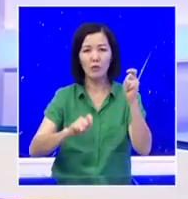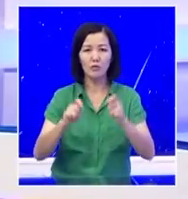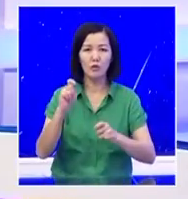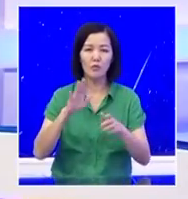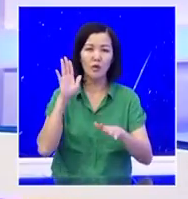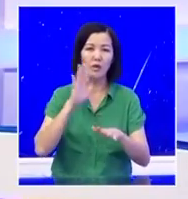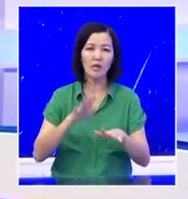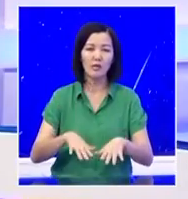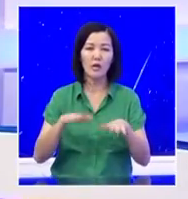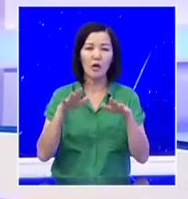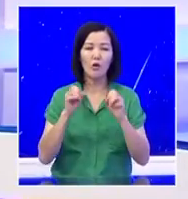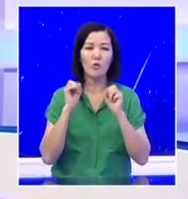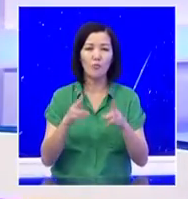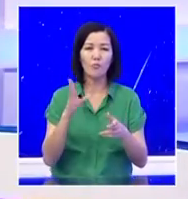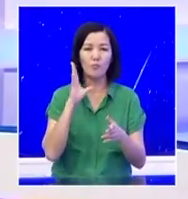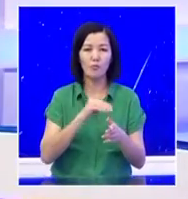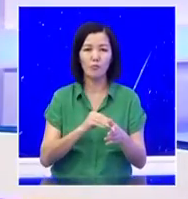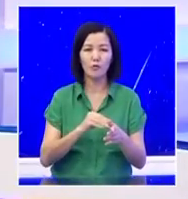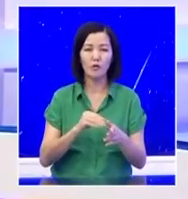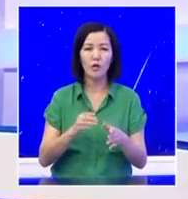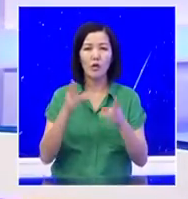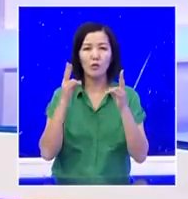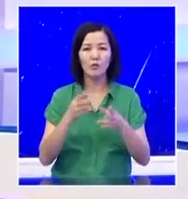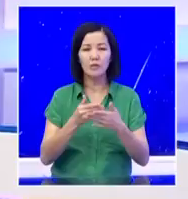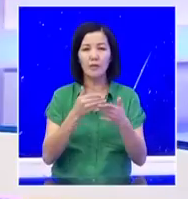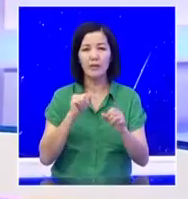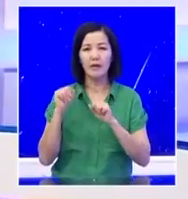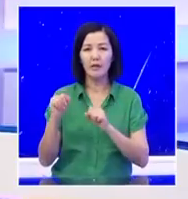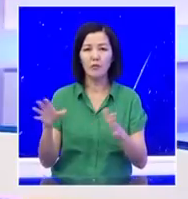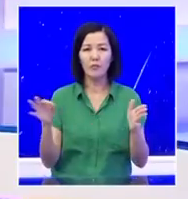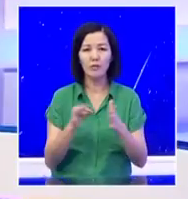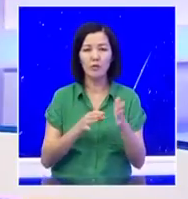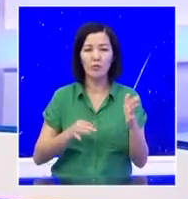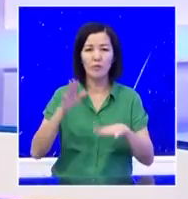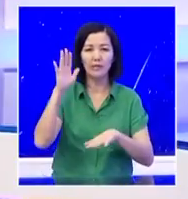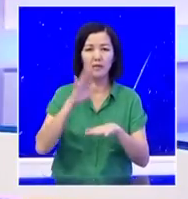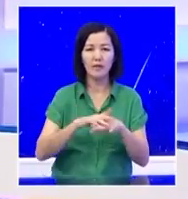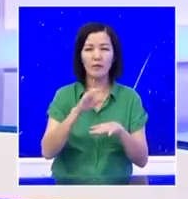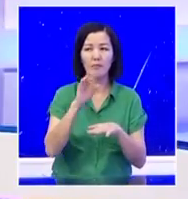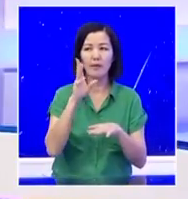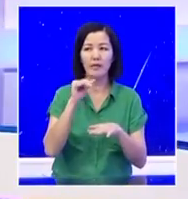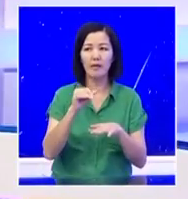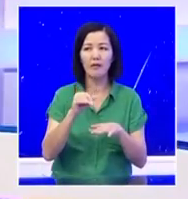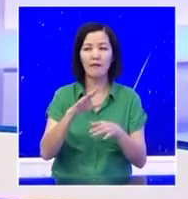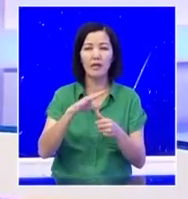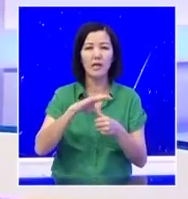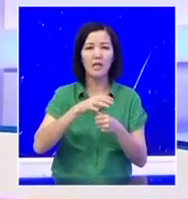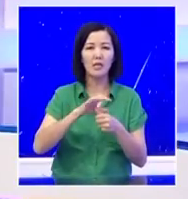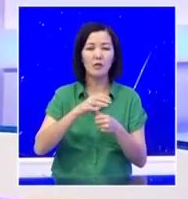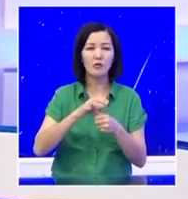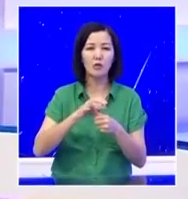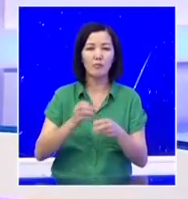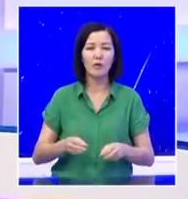мекендерге қауіп төндіруі мүмкін. Тосын апаттардың алдын алу мақсатында облыс әкімі Амандық Баталов тікұшақпен қауіпті